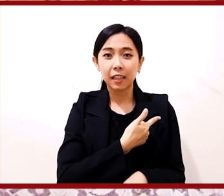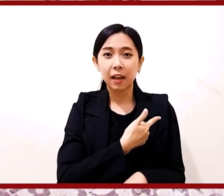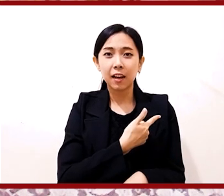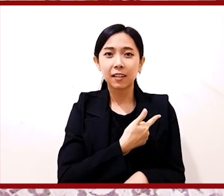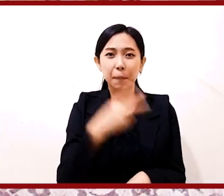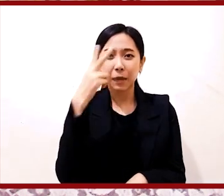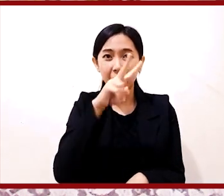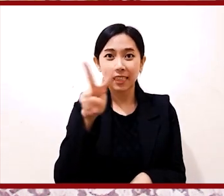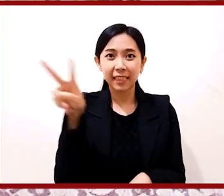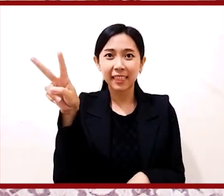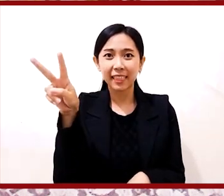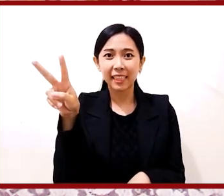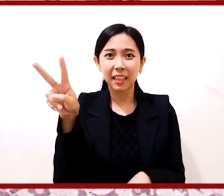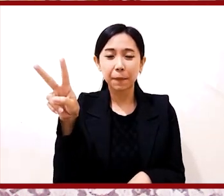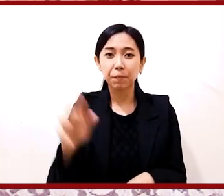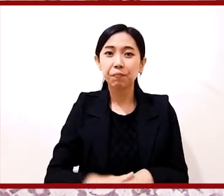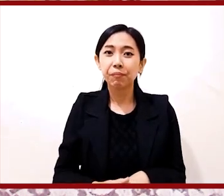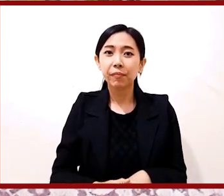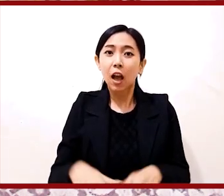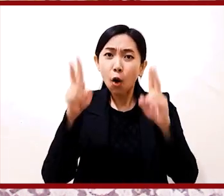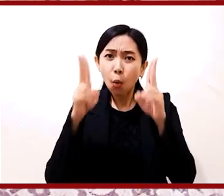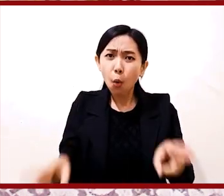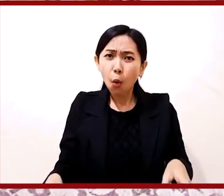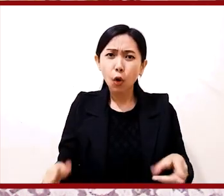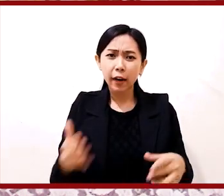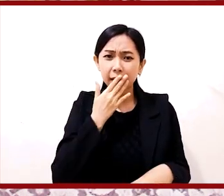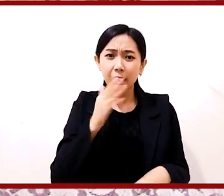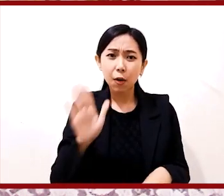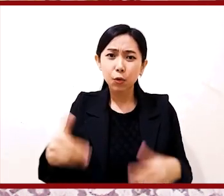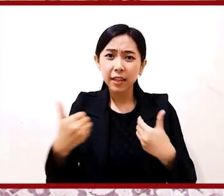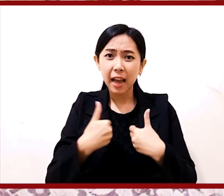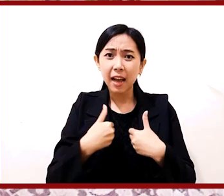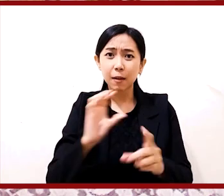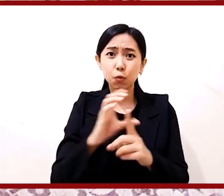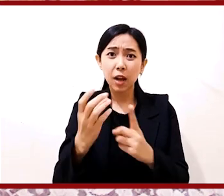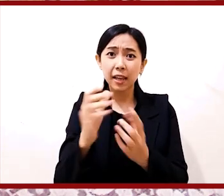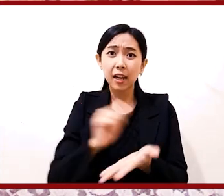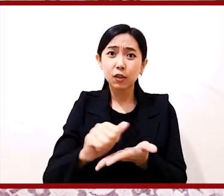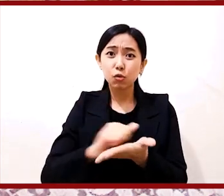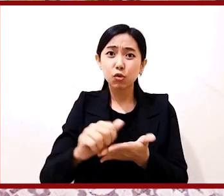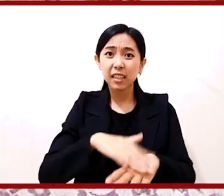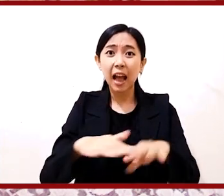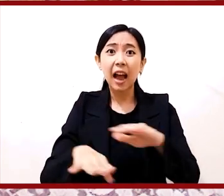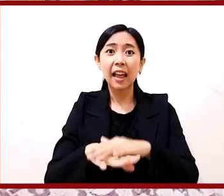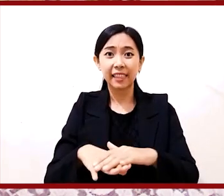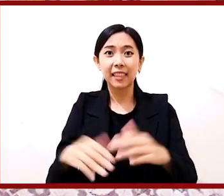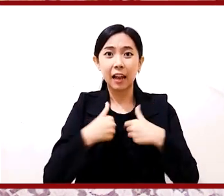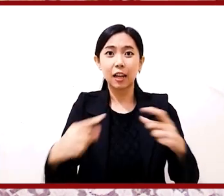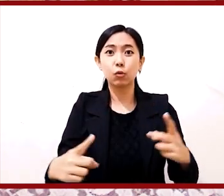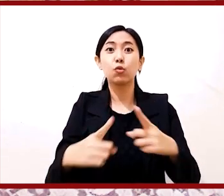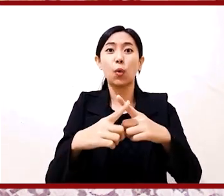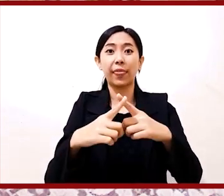terlebih dahulu perlu melihat mengapa orang Yahudi punya tradisi mencuci tangan. Apa